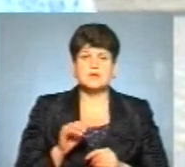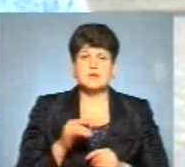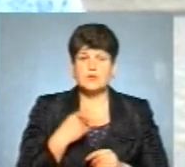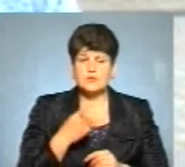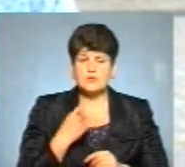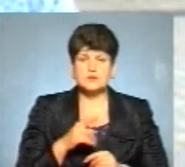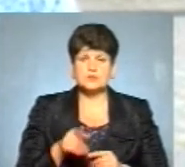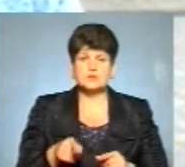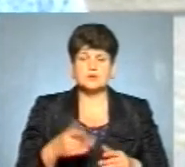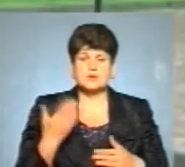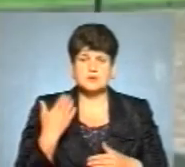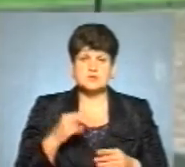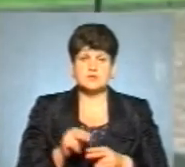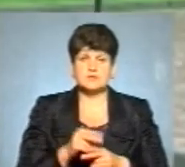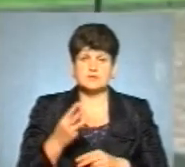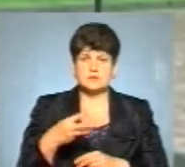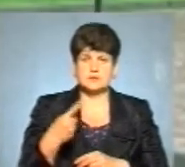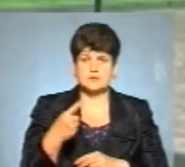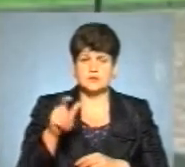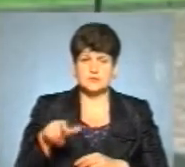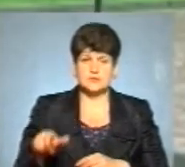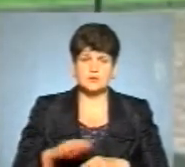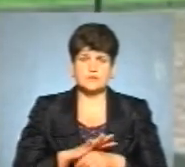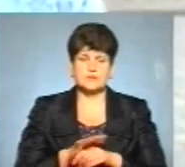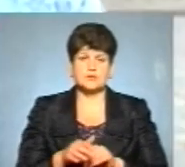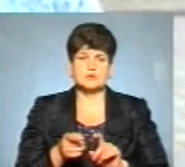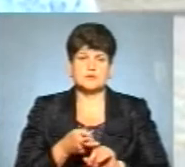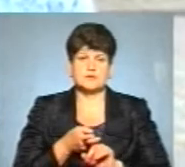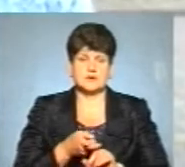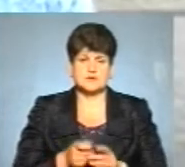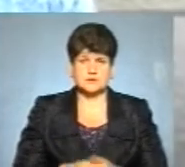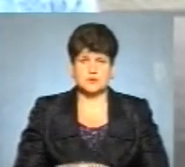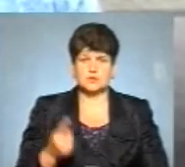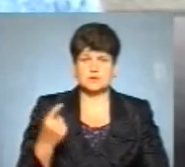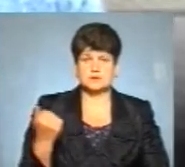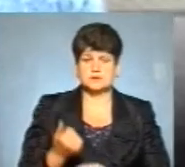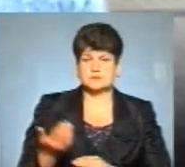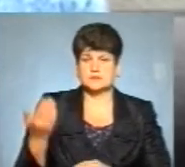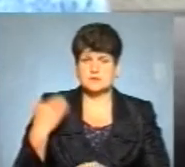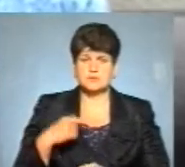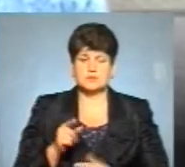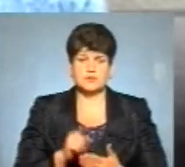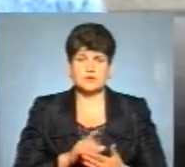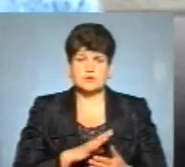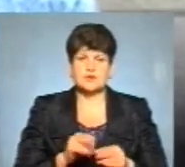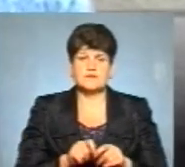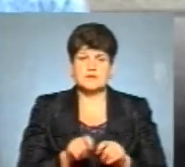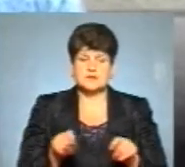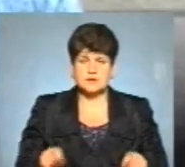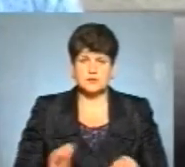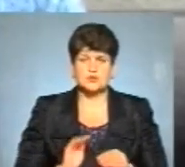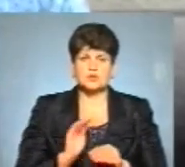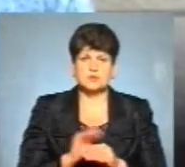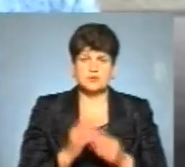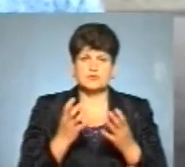послаблення карантину тут лікувався 31 пацієнт із коронавірусною інфекцією. Тиждень тому ми змушені були відкрити додатково 30